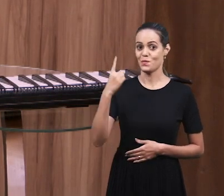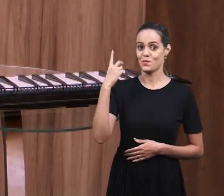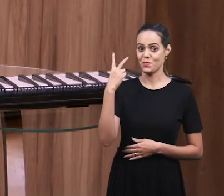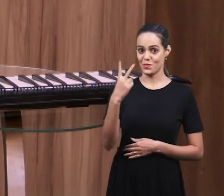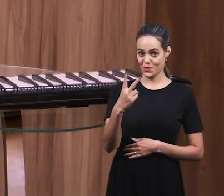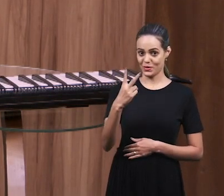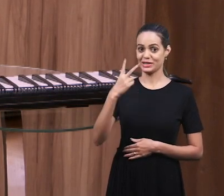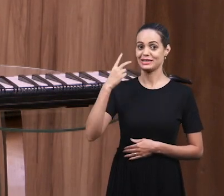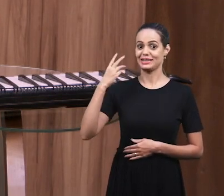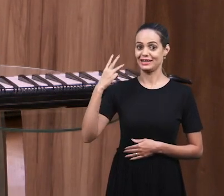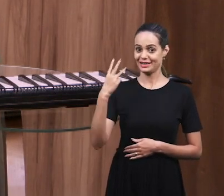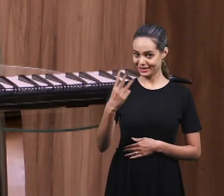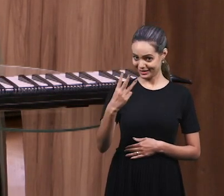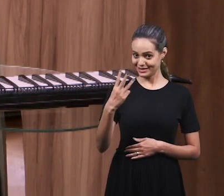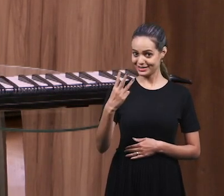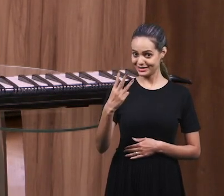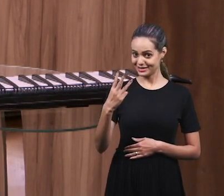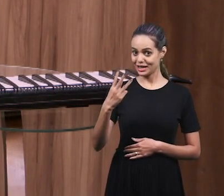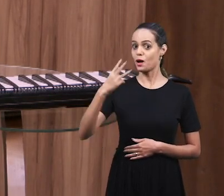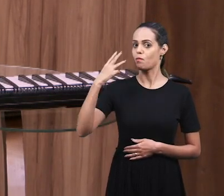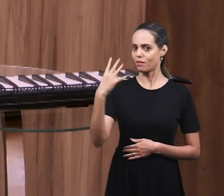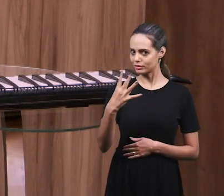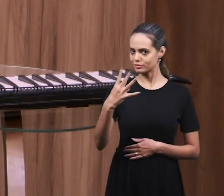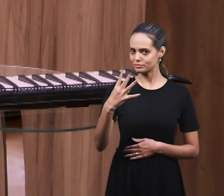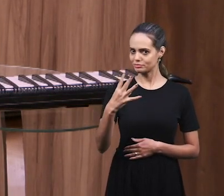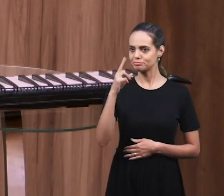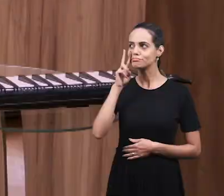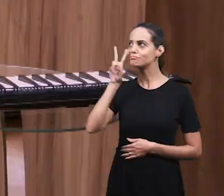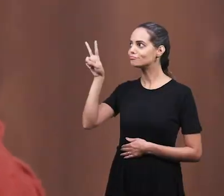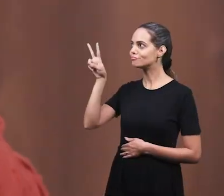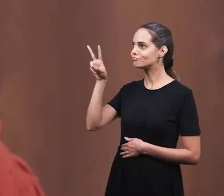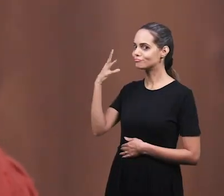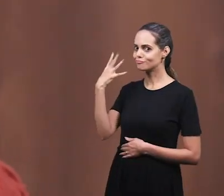1, 2, 3, 4. Quá.